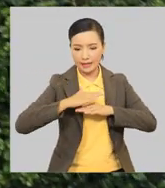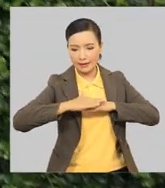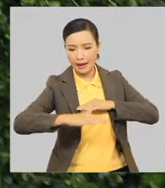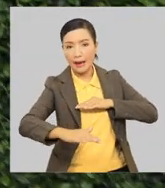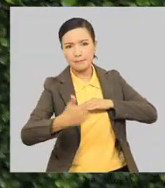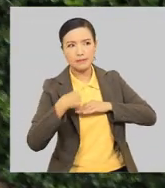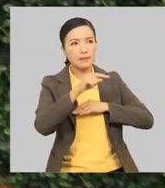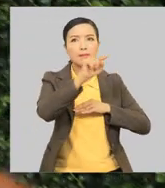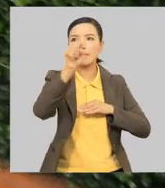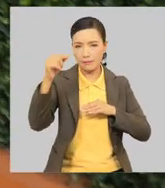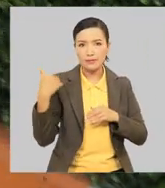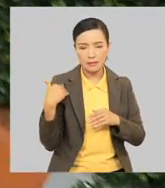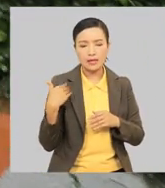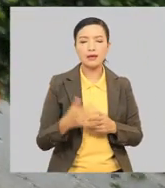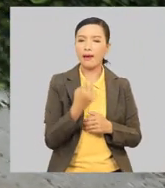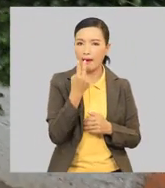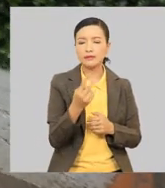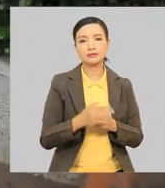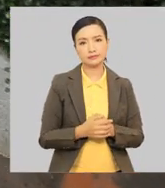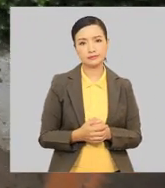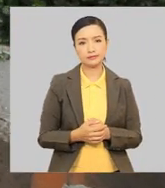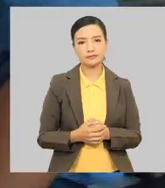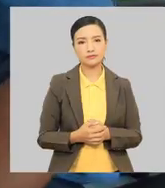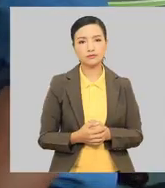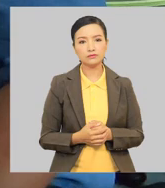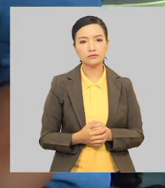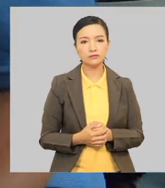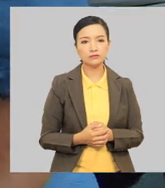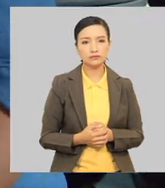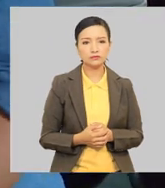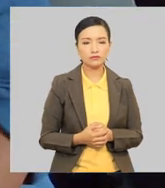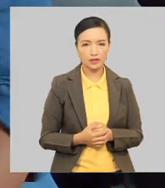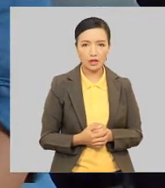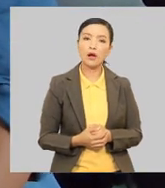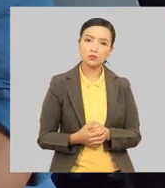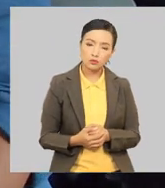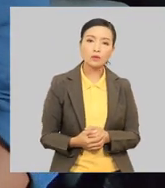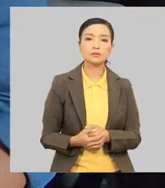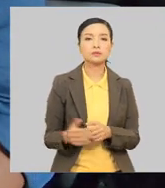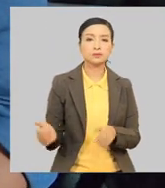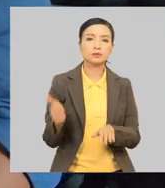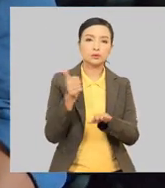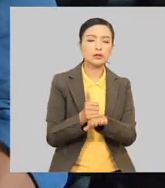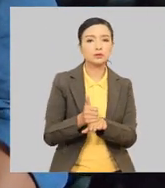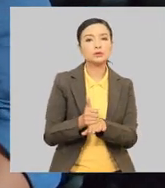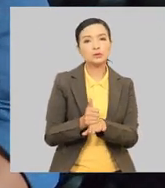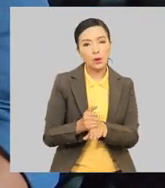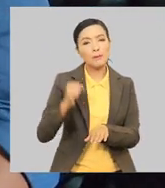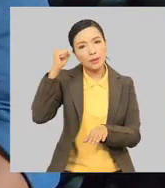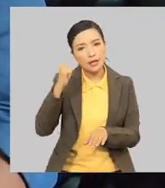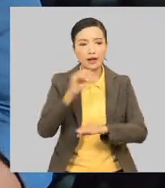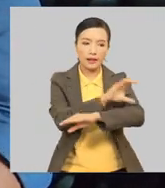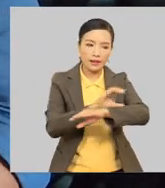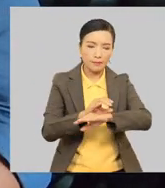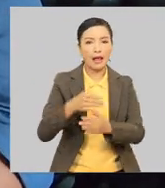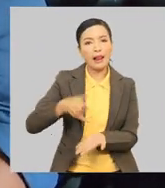อปเยอะขึ้นมากขึ้นในเรื่องของขนส่งสาธารณะก็มีลิฟต์สำหรับคนพิการอาจ